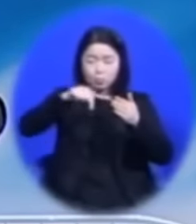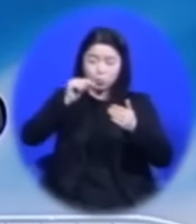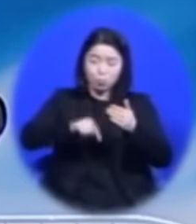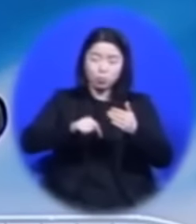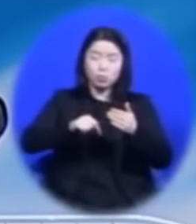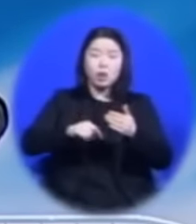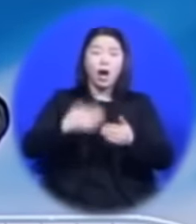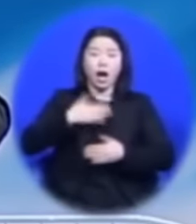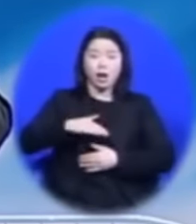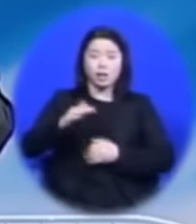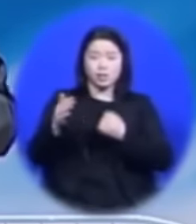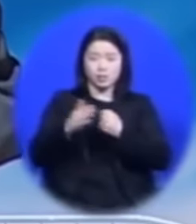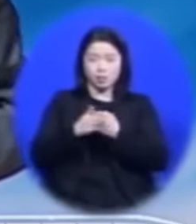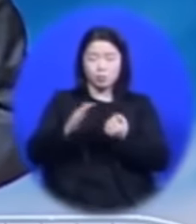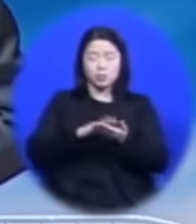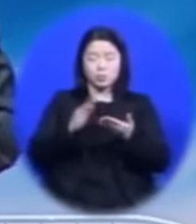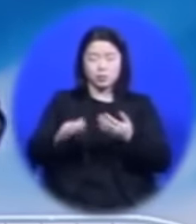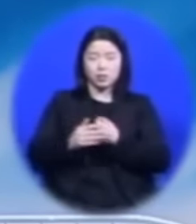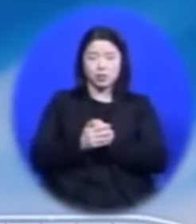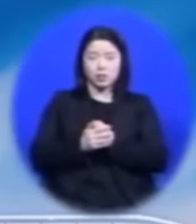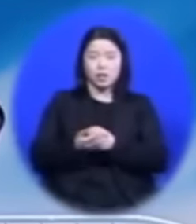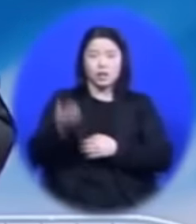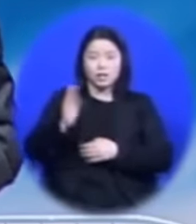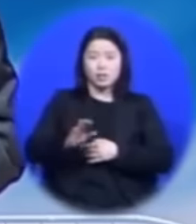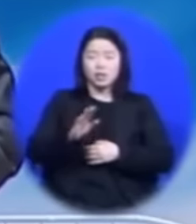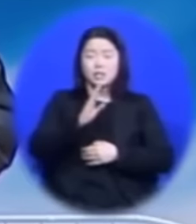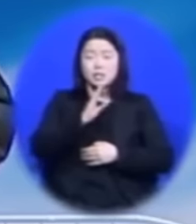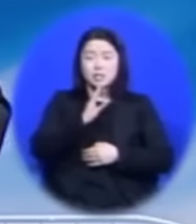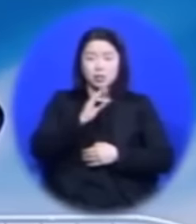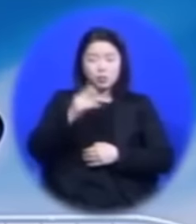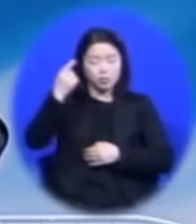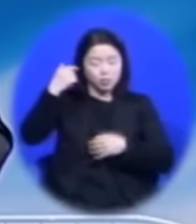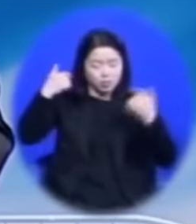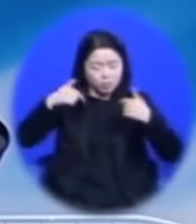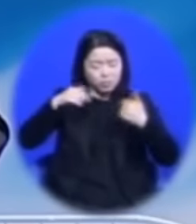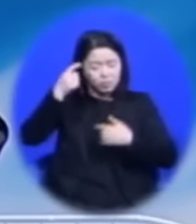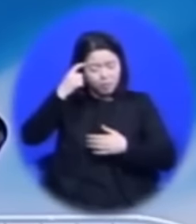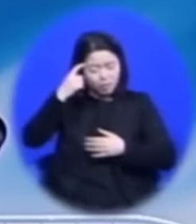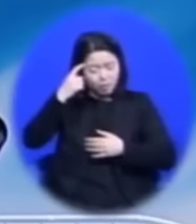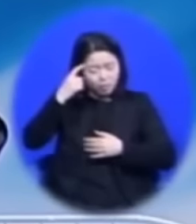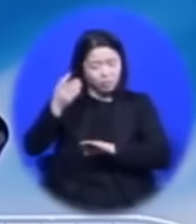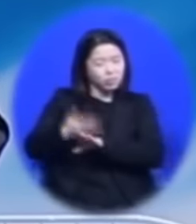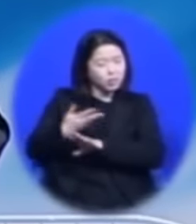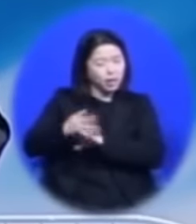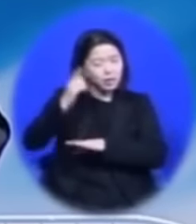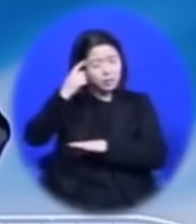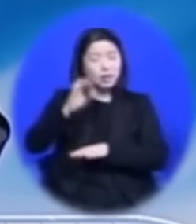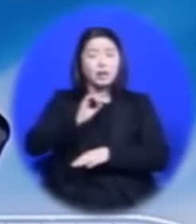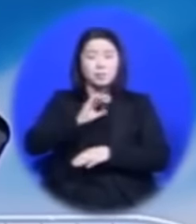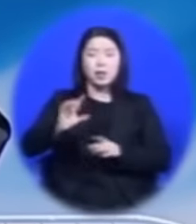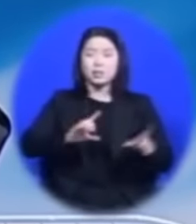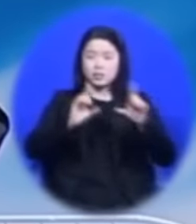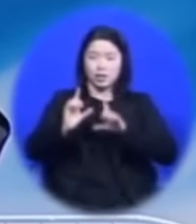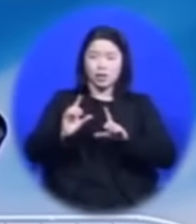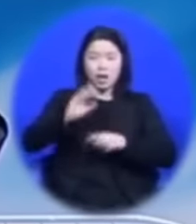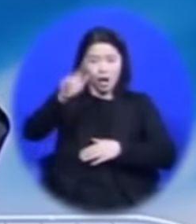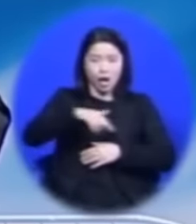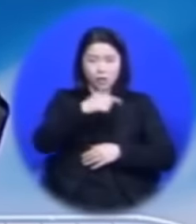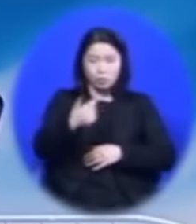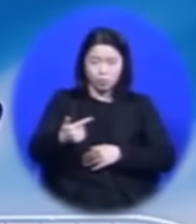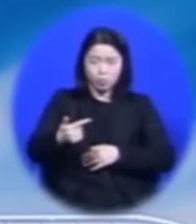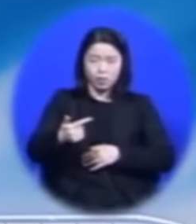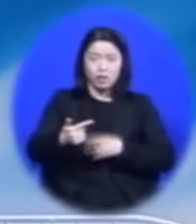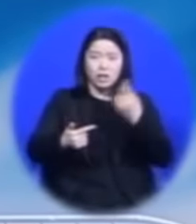분이시니까. 그런데 실제로 늘 생각하는 것은 엉뚱한 생각만 하고 삽니다. 하루 종일, 한